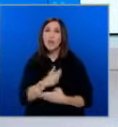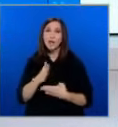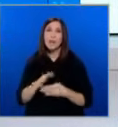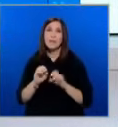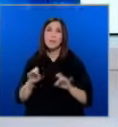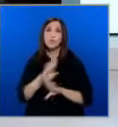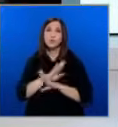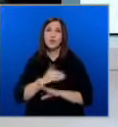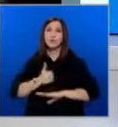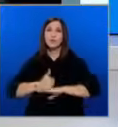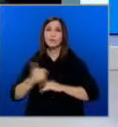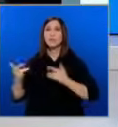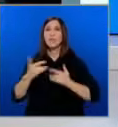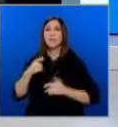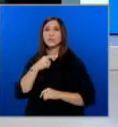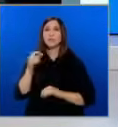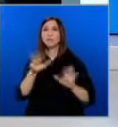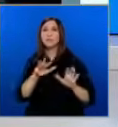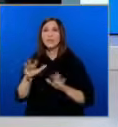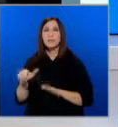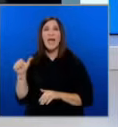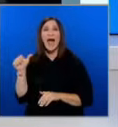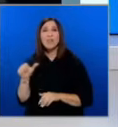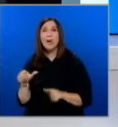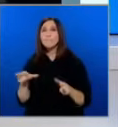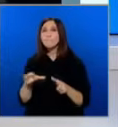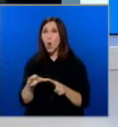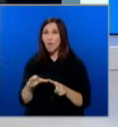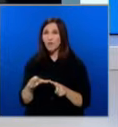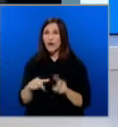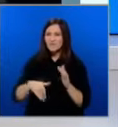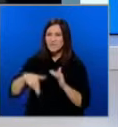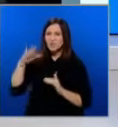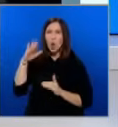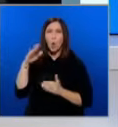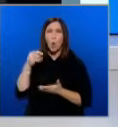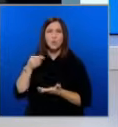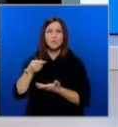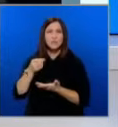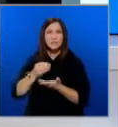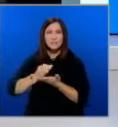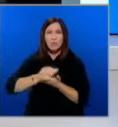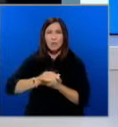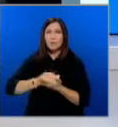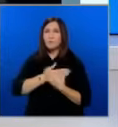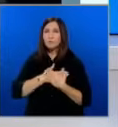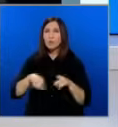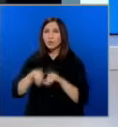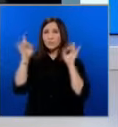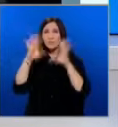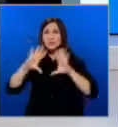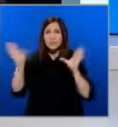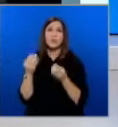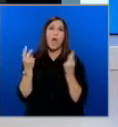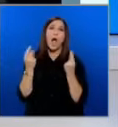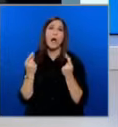емисията почина директорът на театър 199, Анна Монова. Високо ценена и обичана като професионалист от